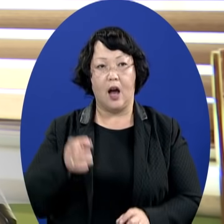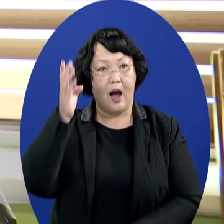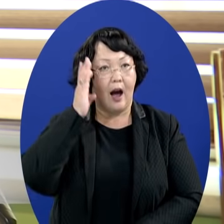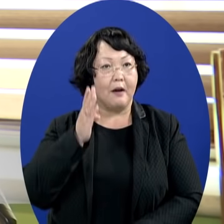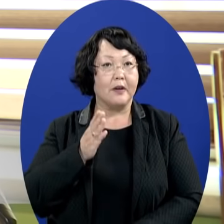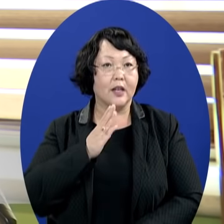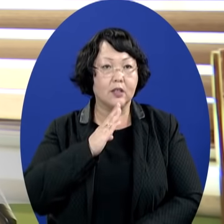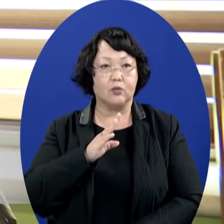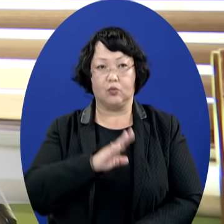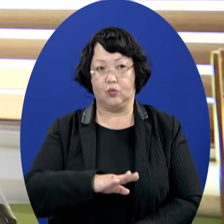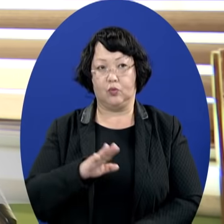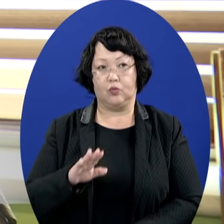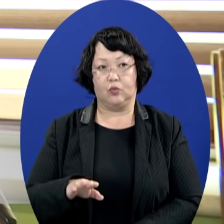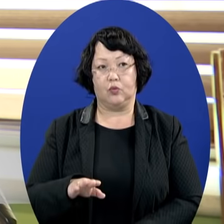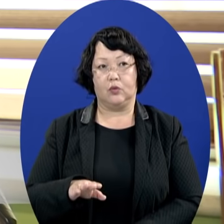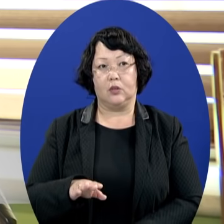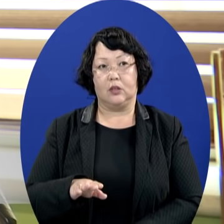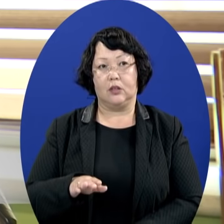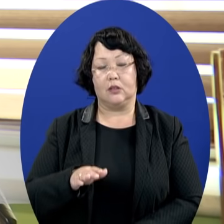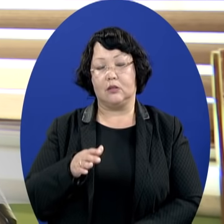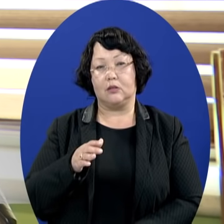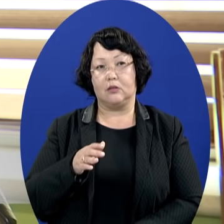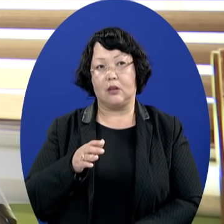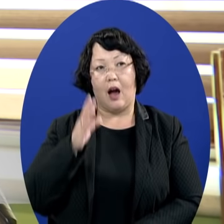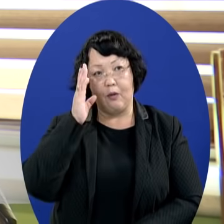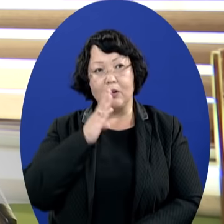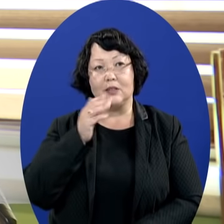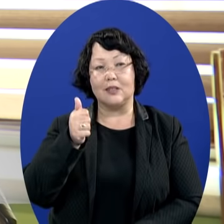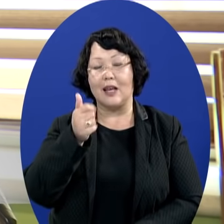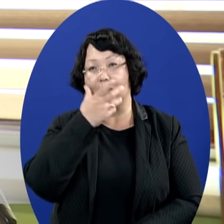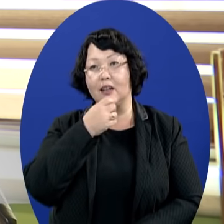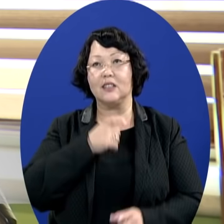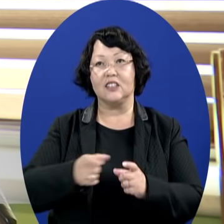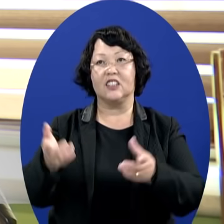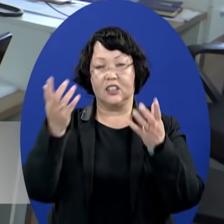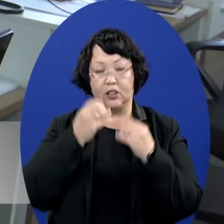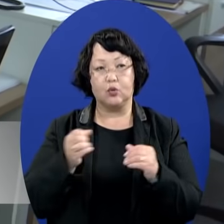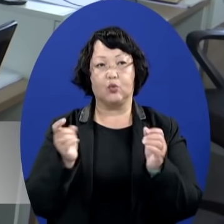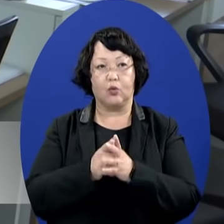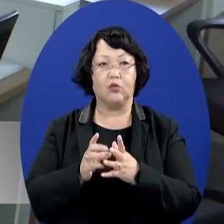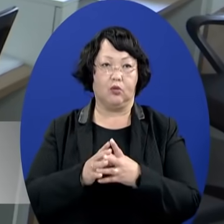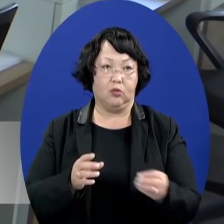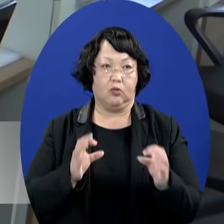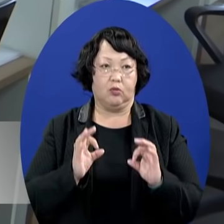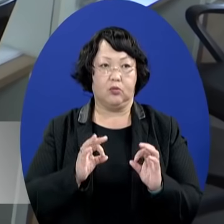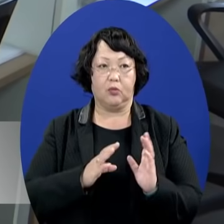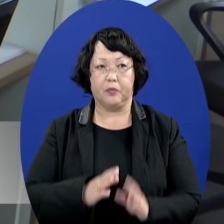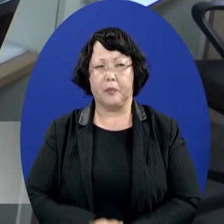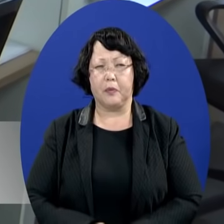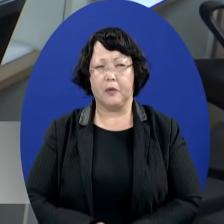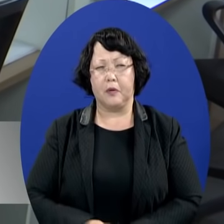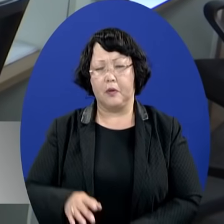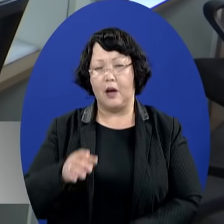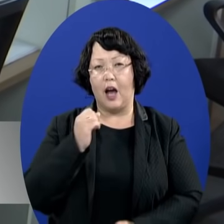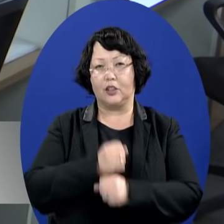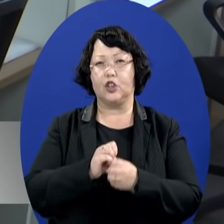эхчүүд маань бас өөрсдөө энэ сайн сайхан эдийн засгийг авчирхад маш чухал ач холбогдолтой үүрэгтэй. Манай улс хөдөлмөрийн насны